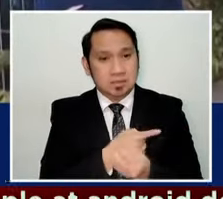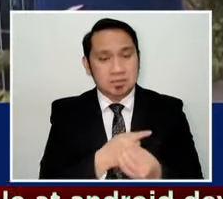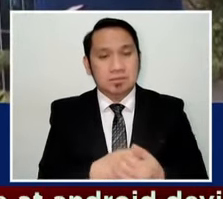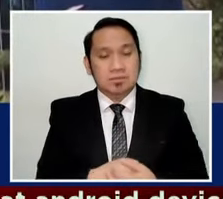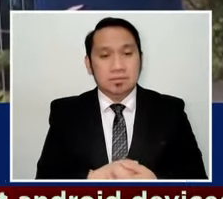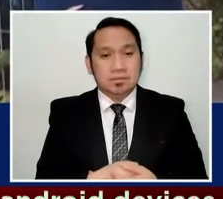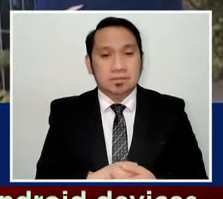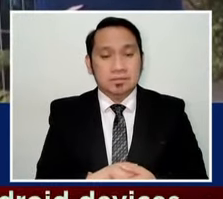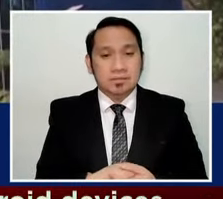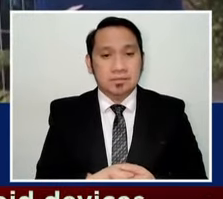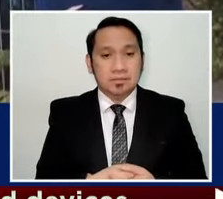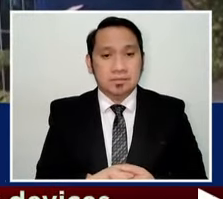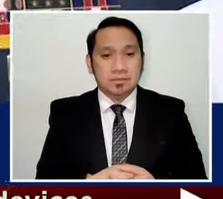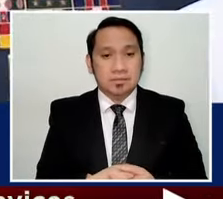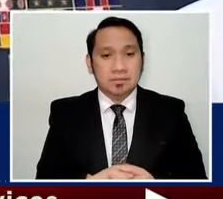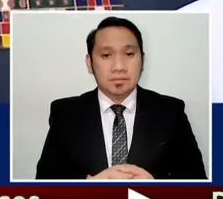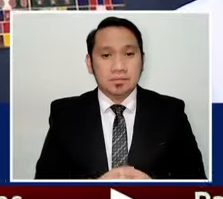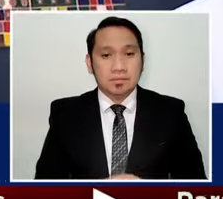pulis.